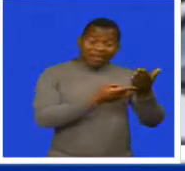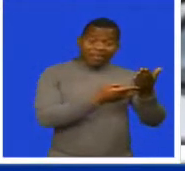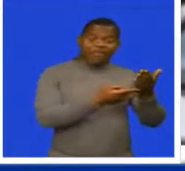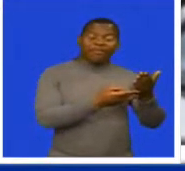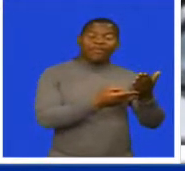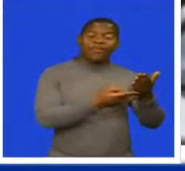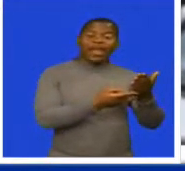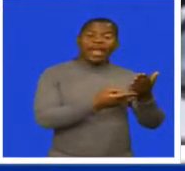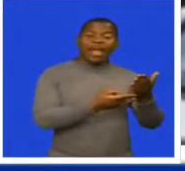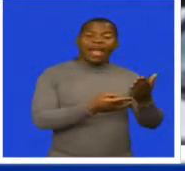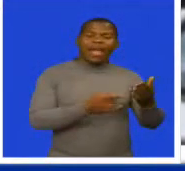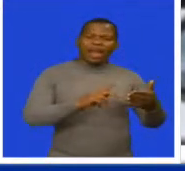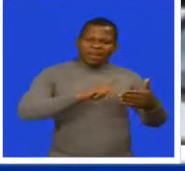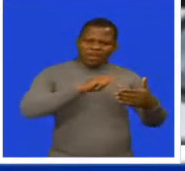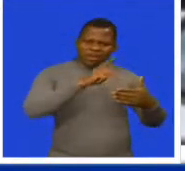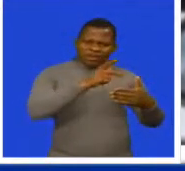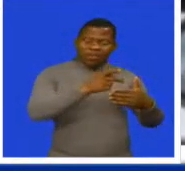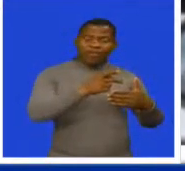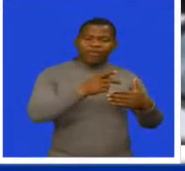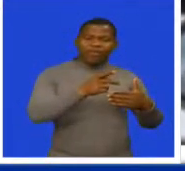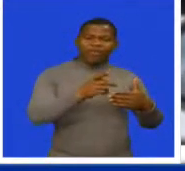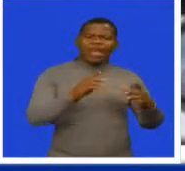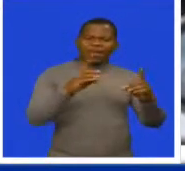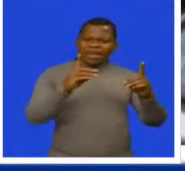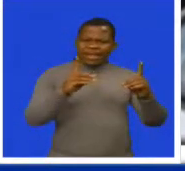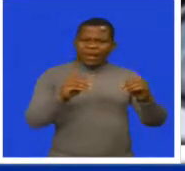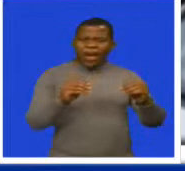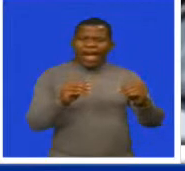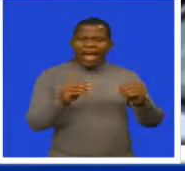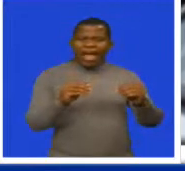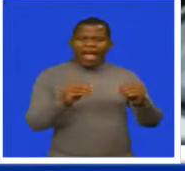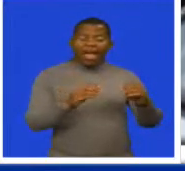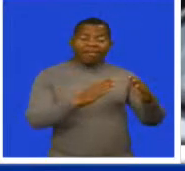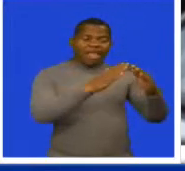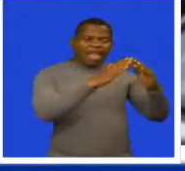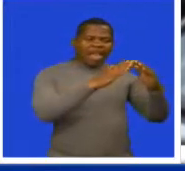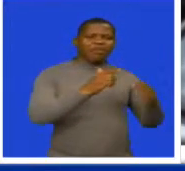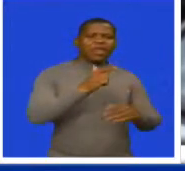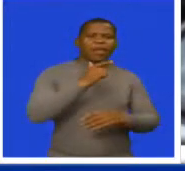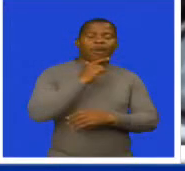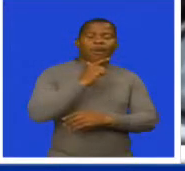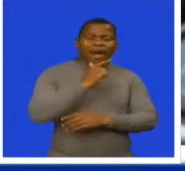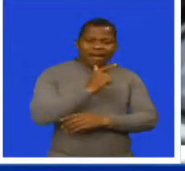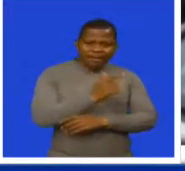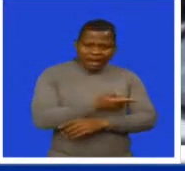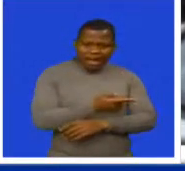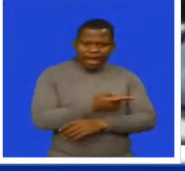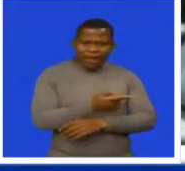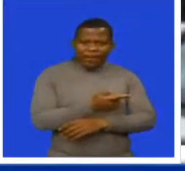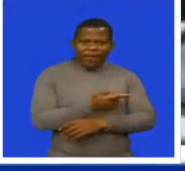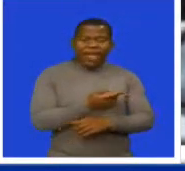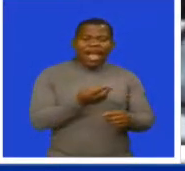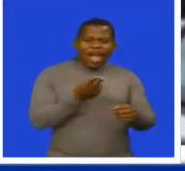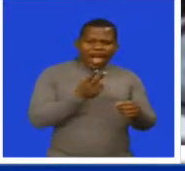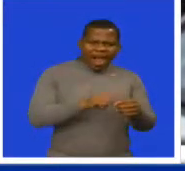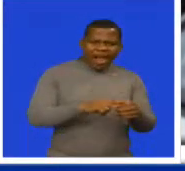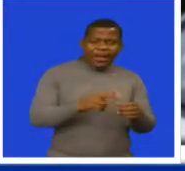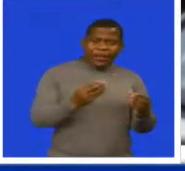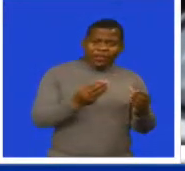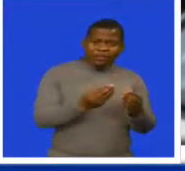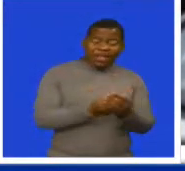enhanced lokuthi inhlangothi taka health netinhlangothi leto letifuna kubona ukuthi labo